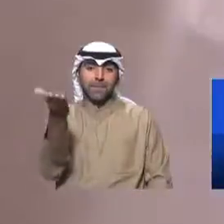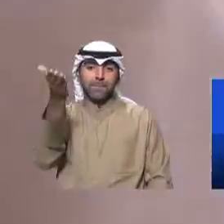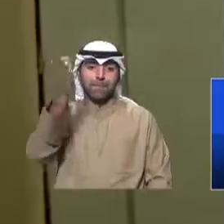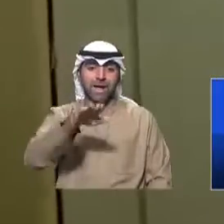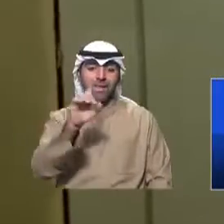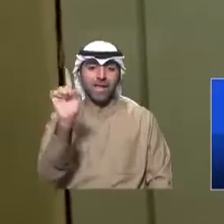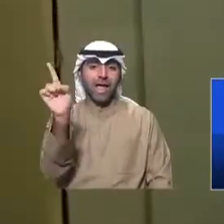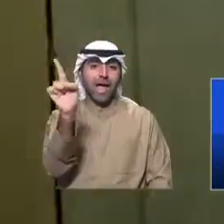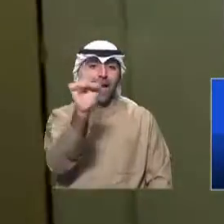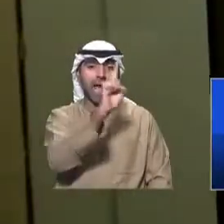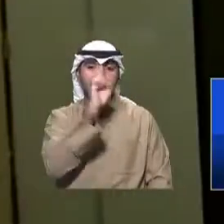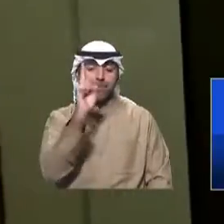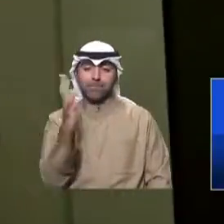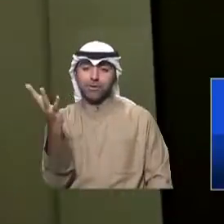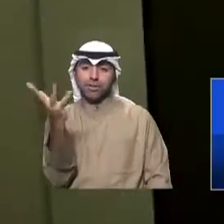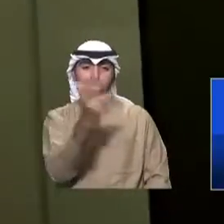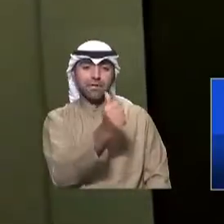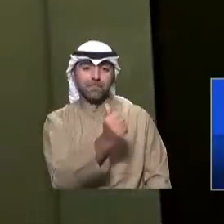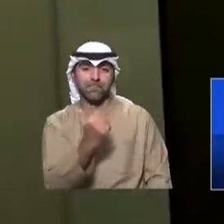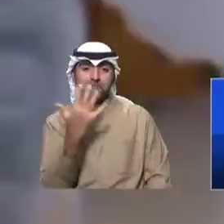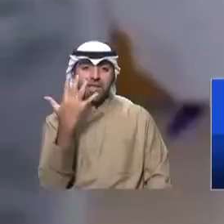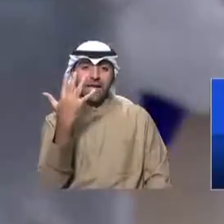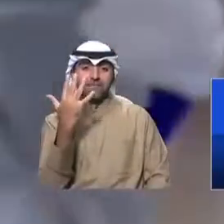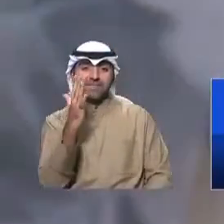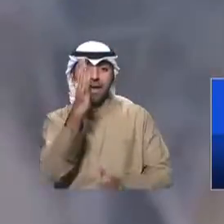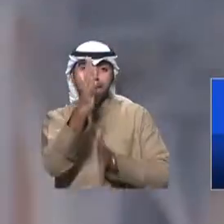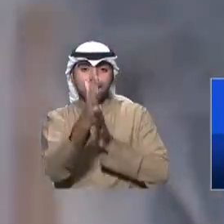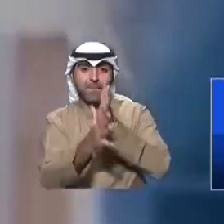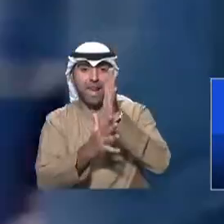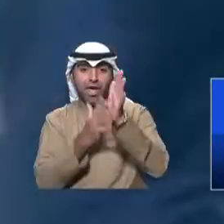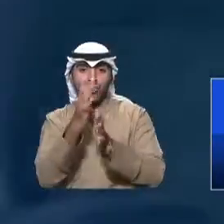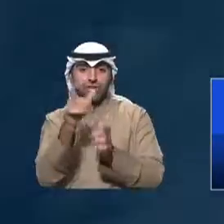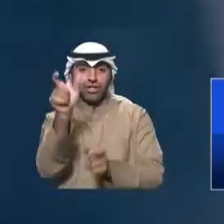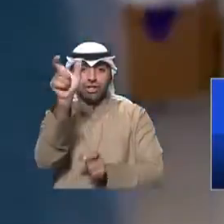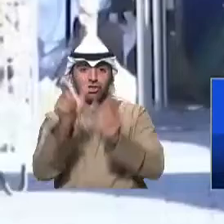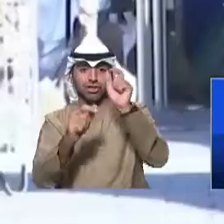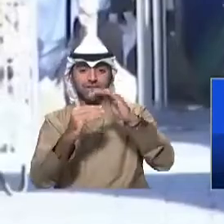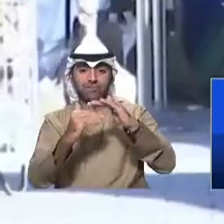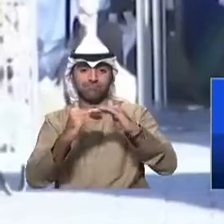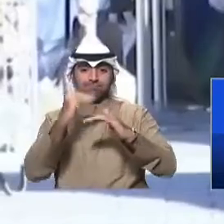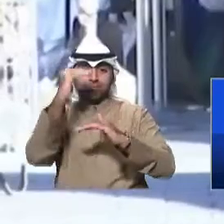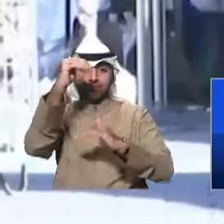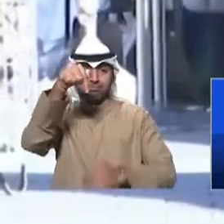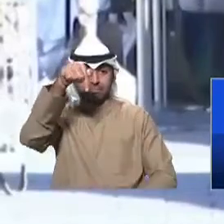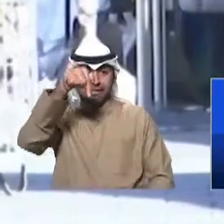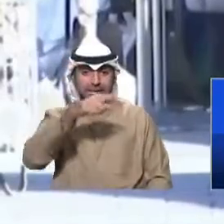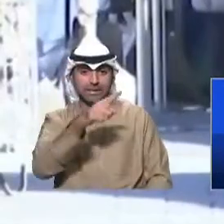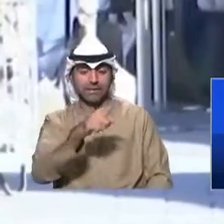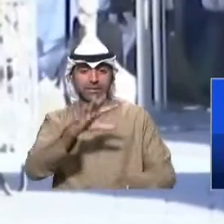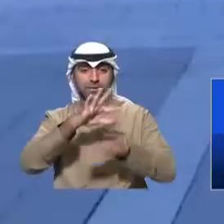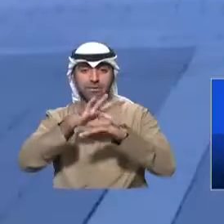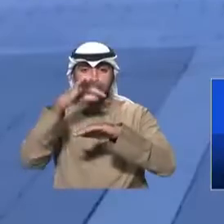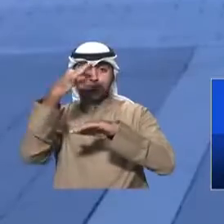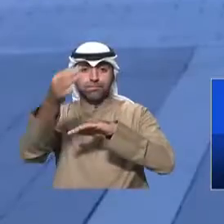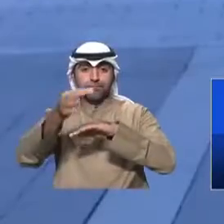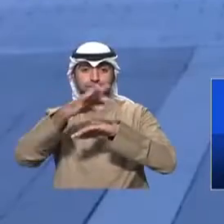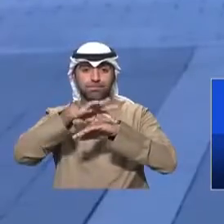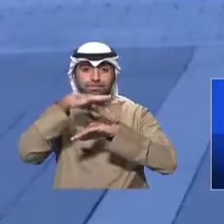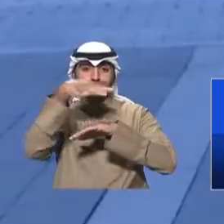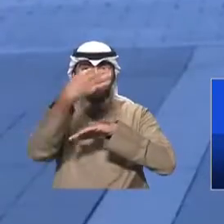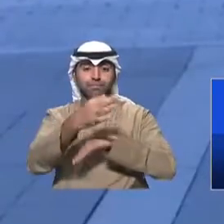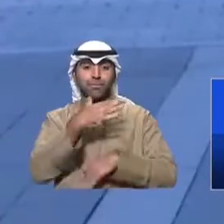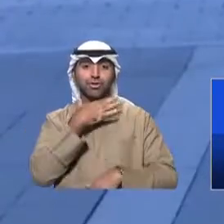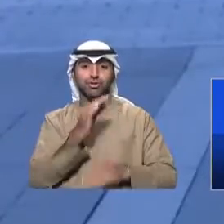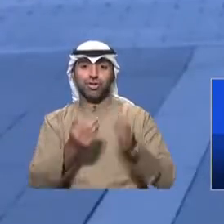أوميكرون انتشاره في العالم. وأعلنت تشيلي أنها رصدت أول إصابة بالمتحور على أراضيها، في حين